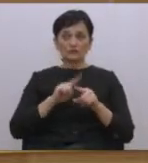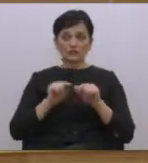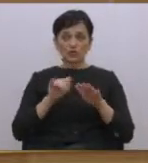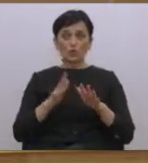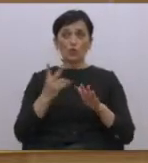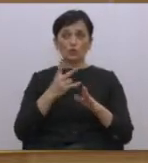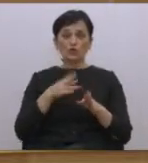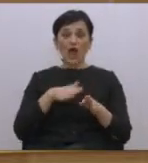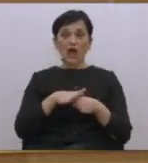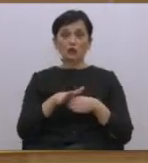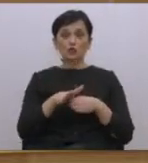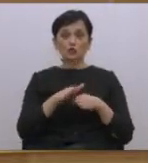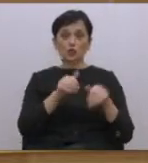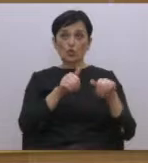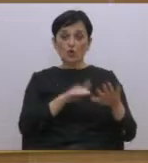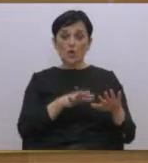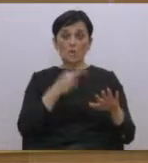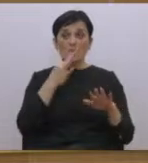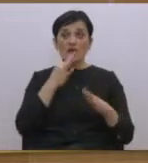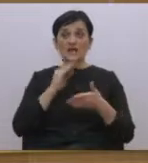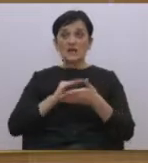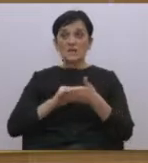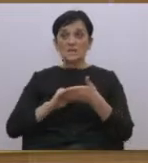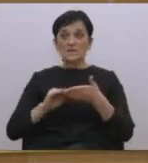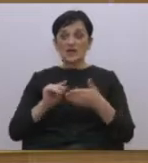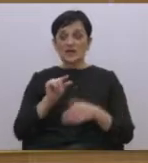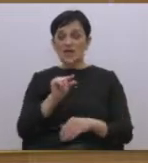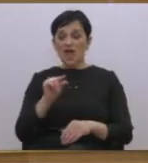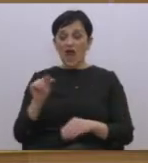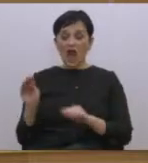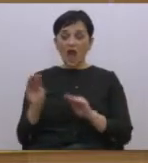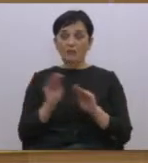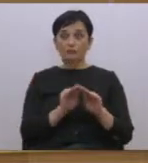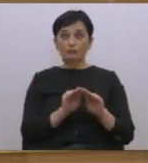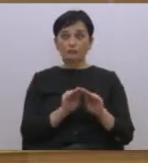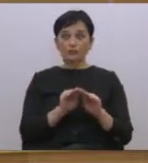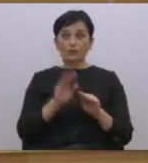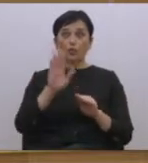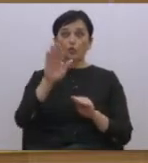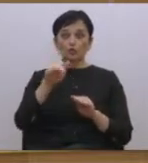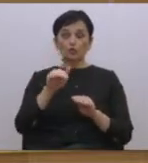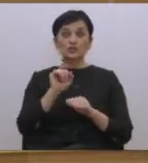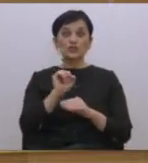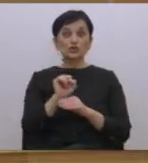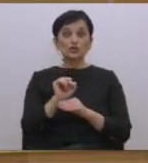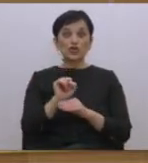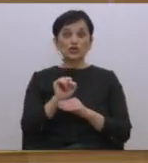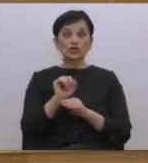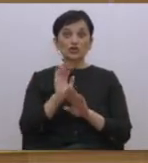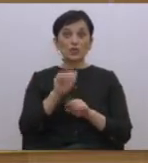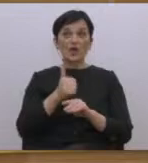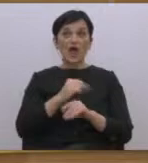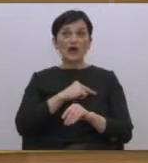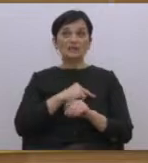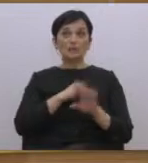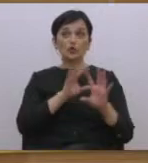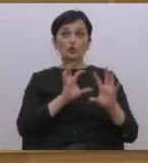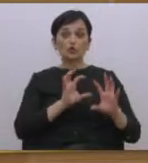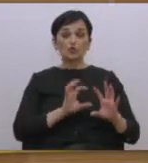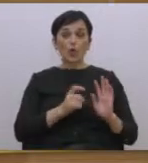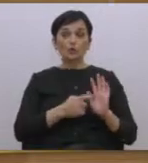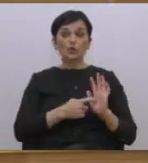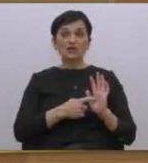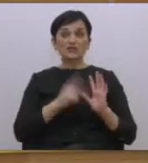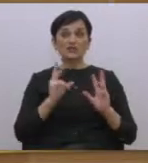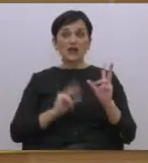უნდა აღსრულდეს და მერე მიაწერეთ რომ თუმცა შეჩერება შეიძლება ხდებოდეს ადმინისტრაციული კოდექსის